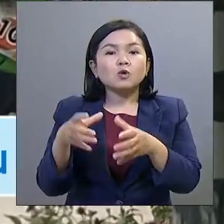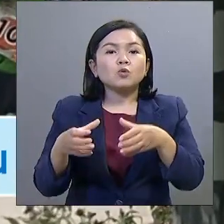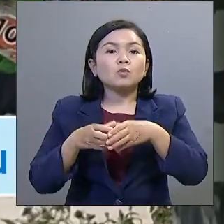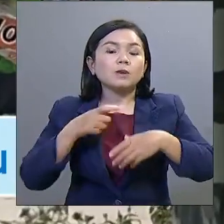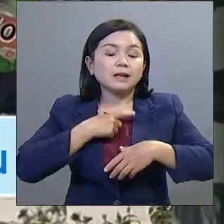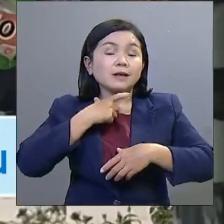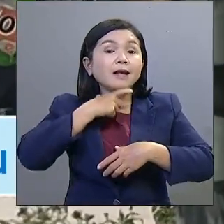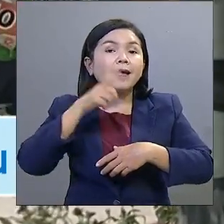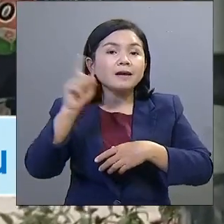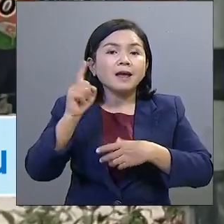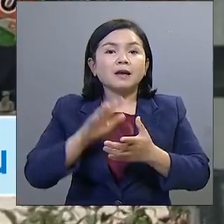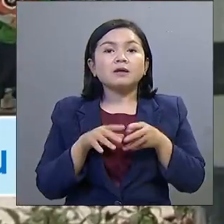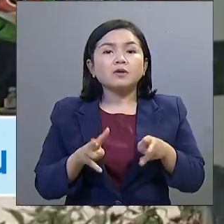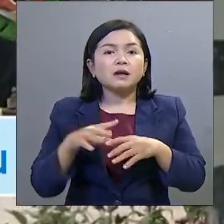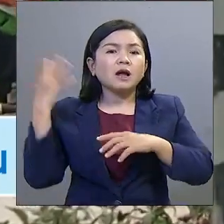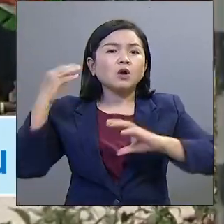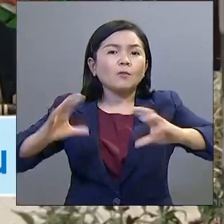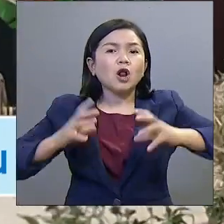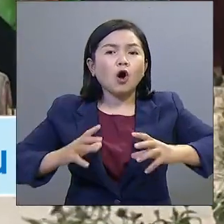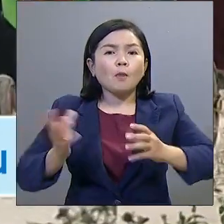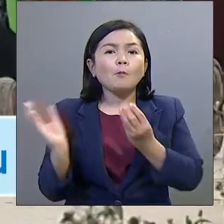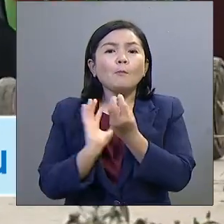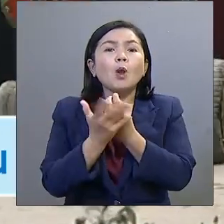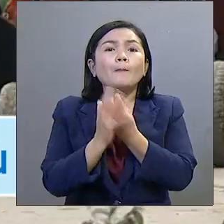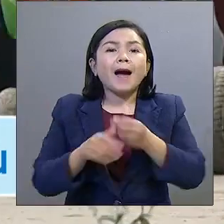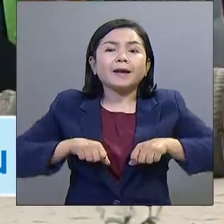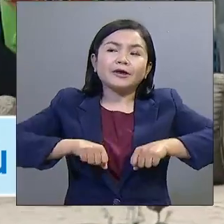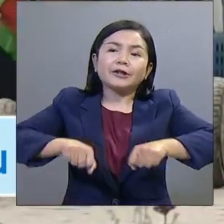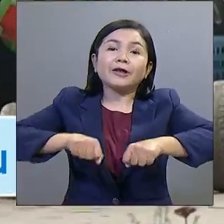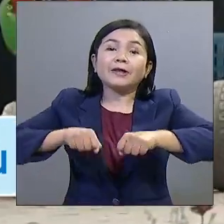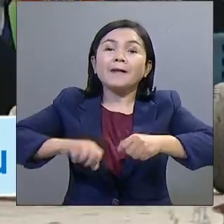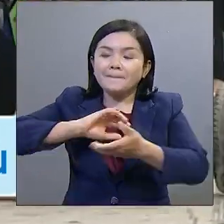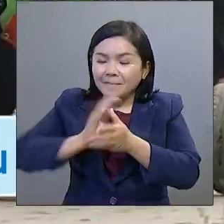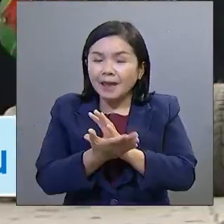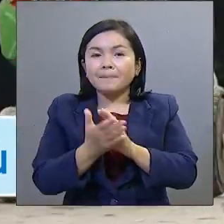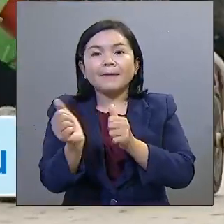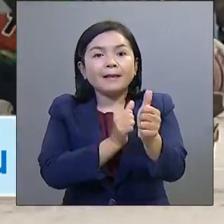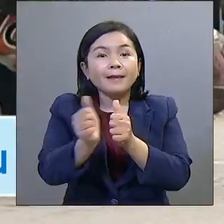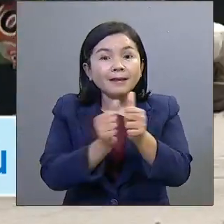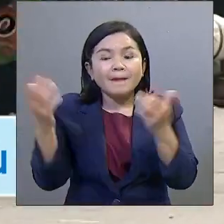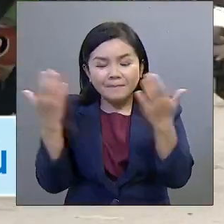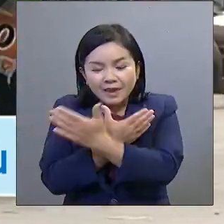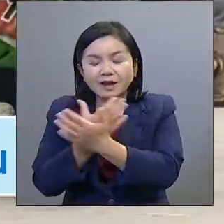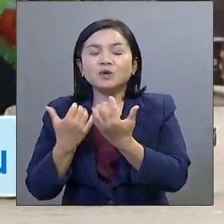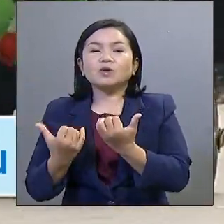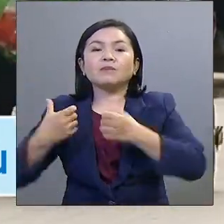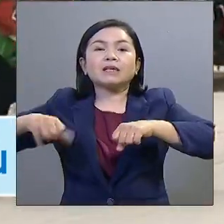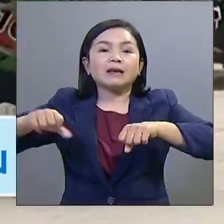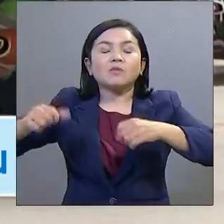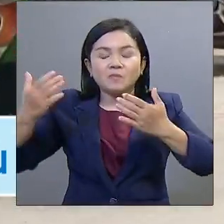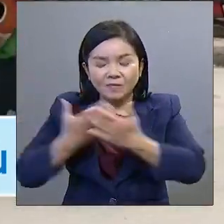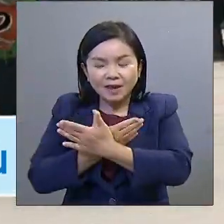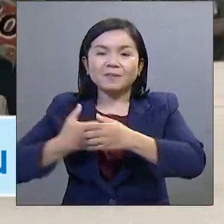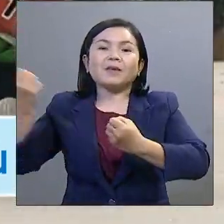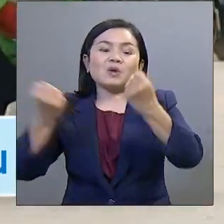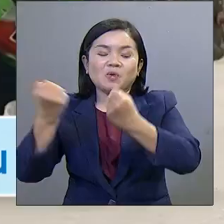ที่ดัดแปลงมาจากรถเข็นผลผลิตทางการเกษตรครับแต่ปัจจุบันนั้นเนี่ยรถล้อเลื่อนไม้นี้ถูกแทนที่ด้วยรถยนต์และจักรยานยนต์ไปแล้วเหลือเพียงการละเล่น